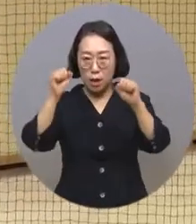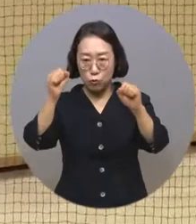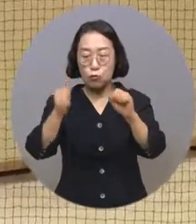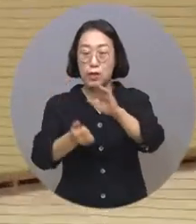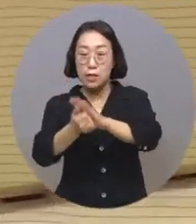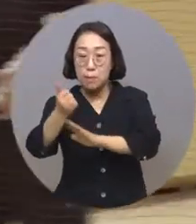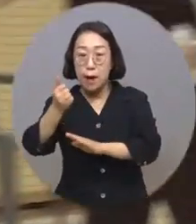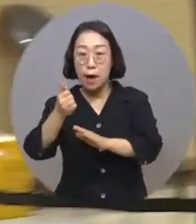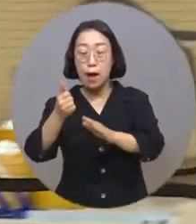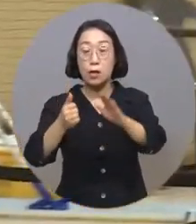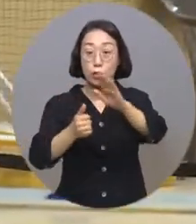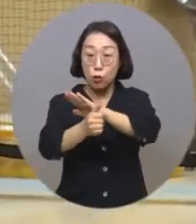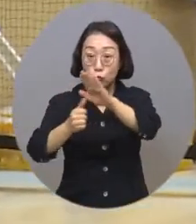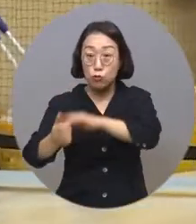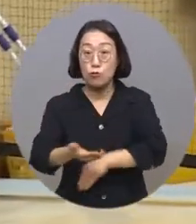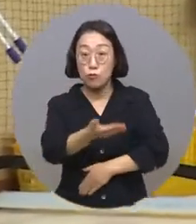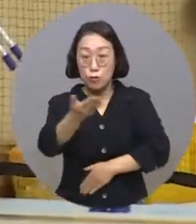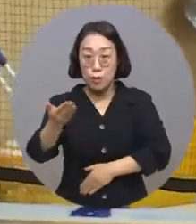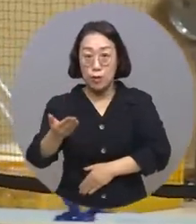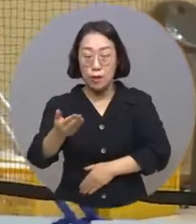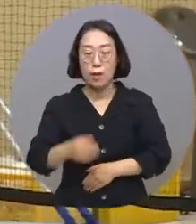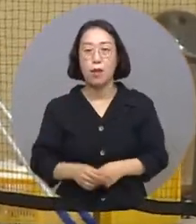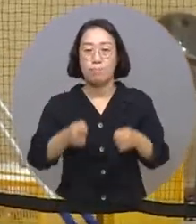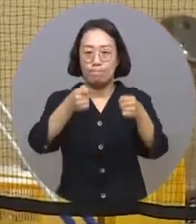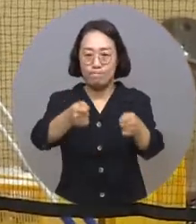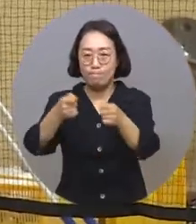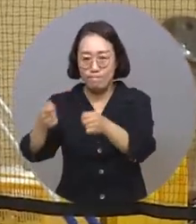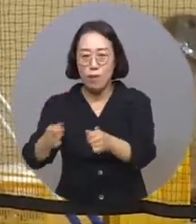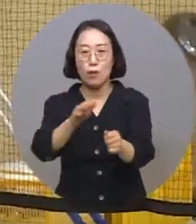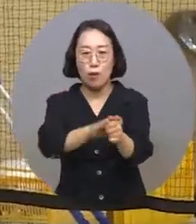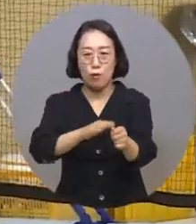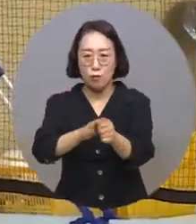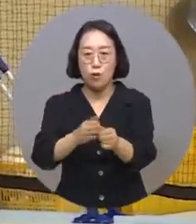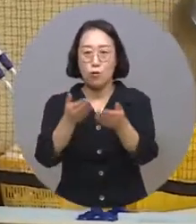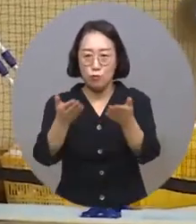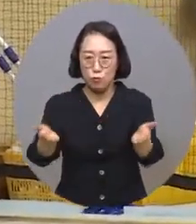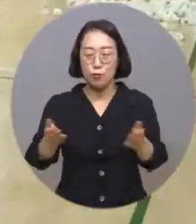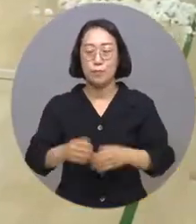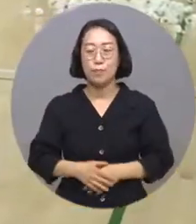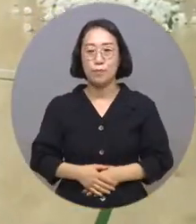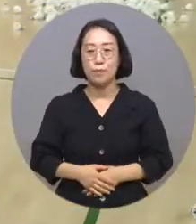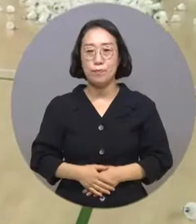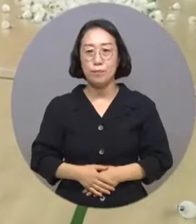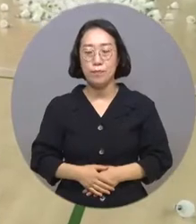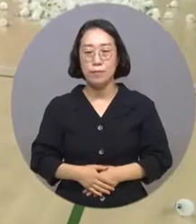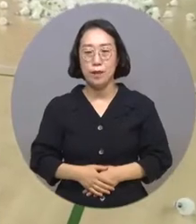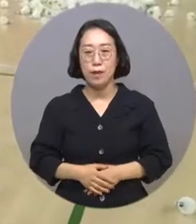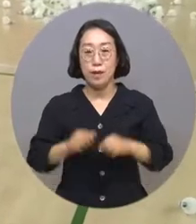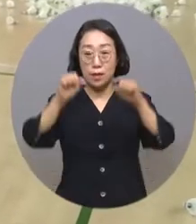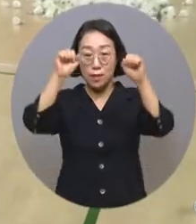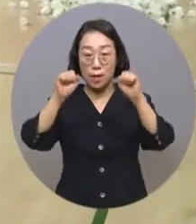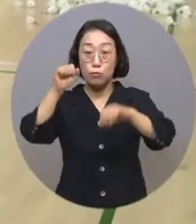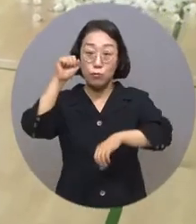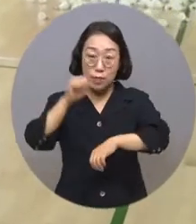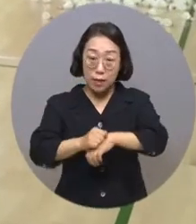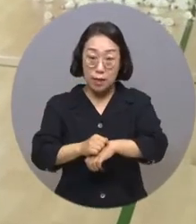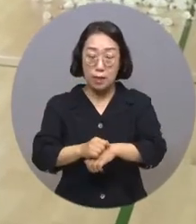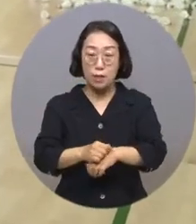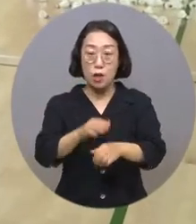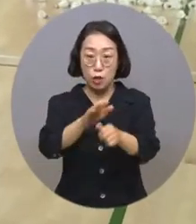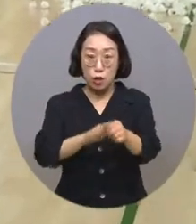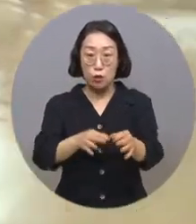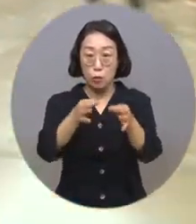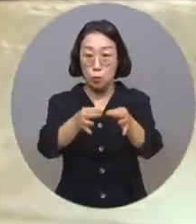격려금 증서를 수여하고 축하와 격려하는 시간을 가졌습니다. 체육꿈나무 격려금 제도는